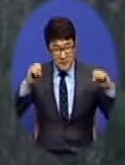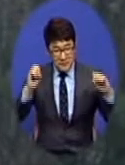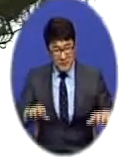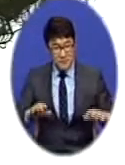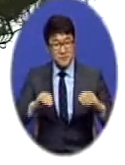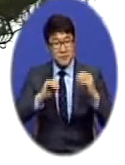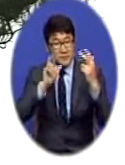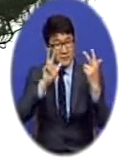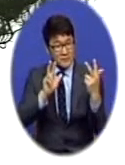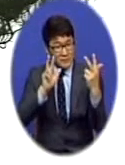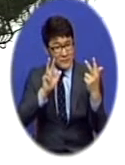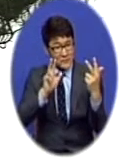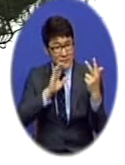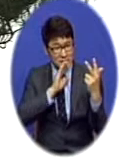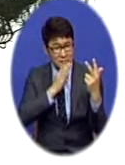온갖